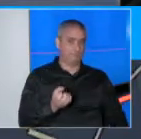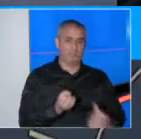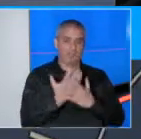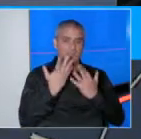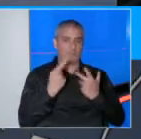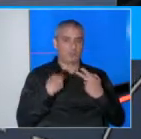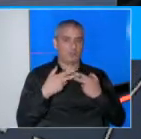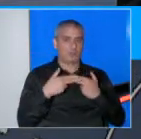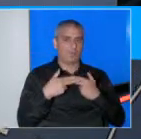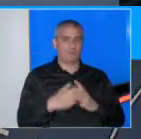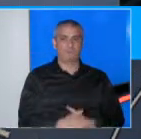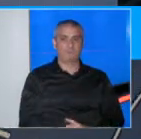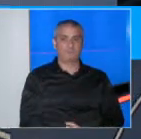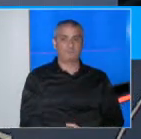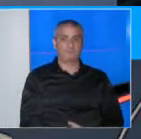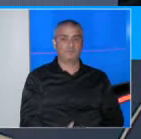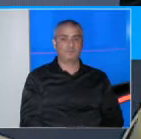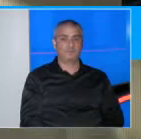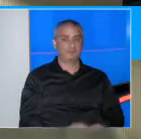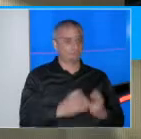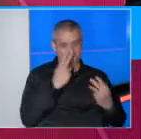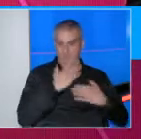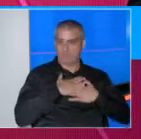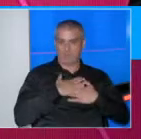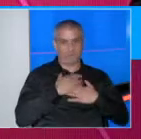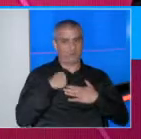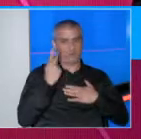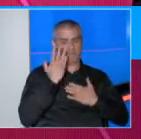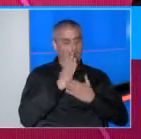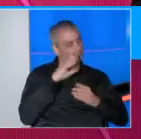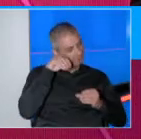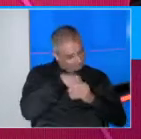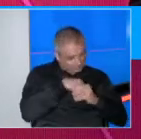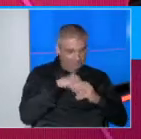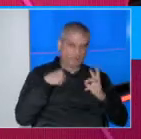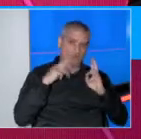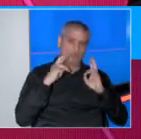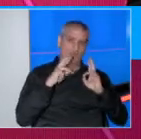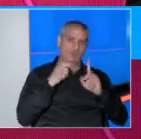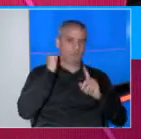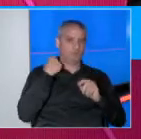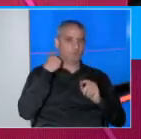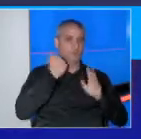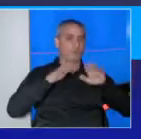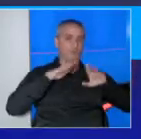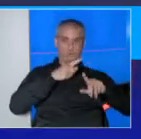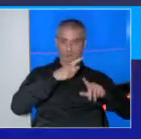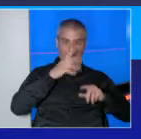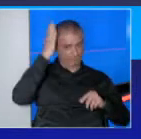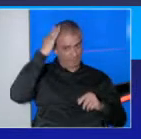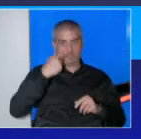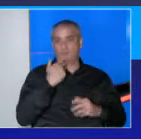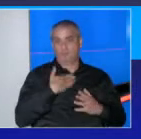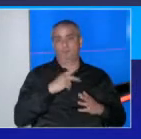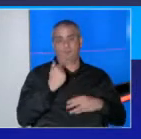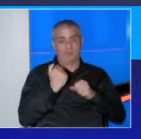כמה אנחנו קרובים לכך? מבחינתנו, אנחנו כמובן שם, ומקווים שאתמול שמענו את ראש הממשלה מיועד בנט אומר שהוא